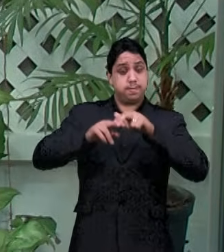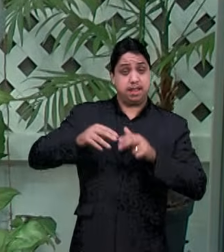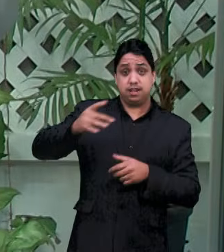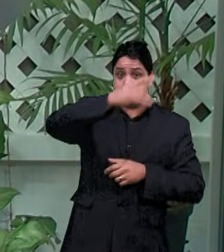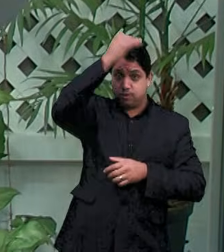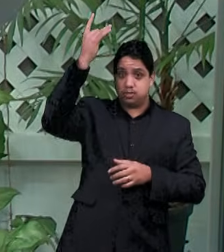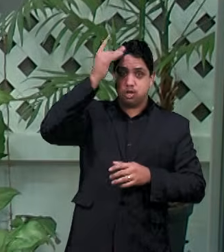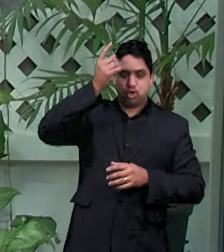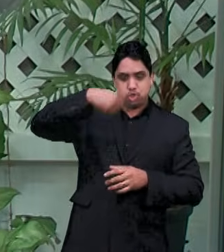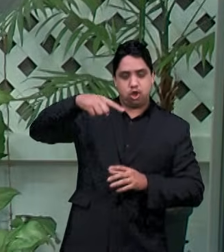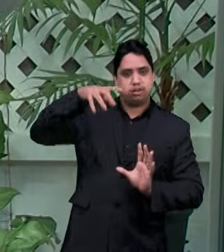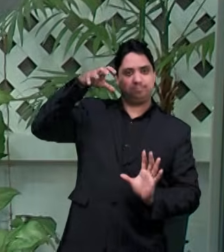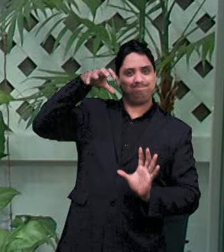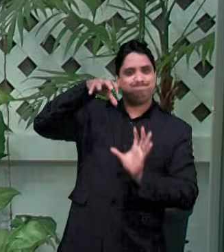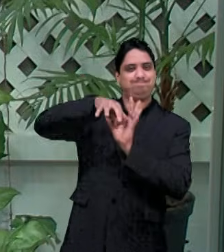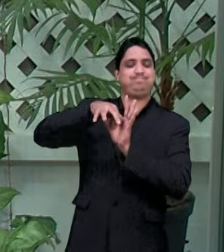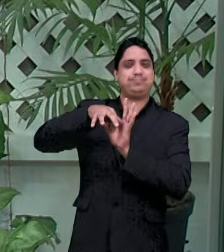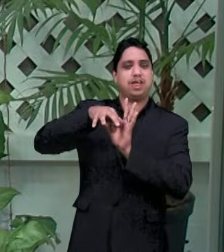perle,